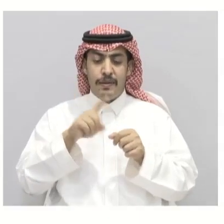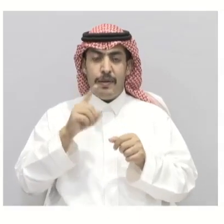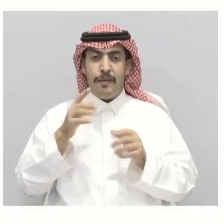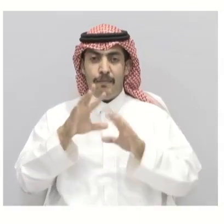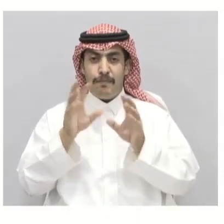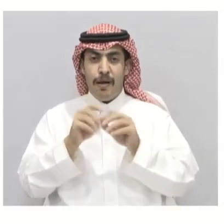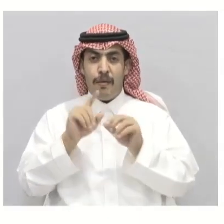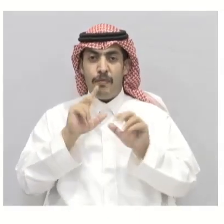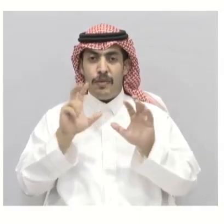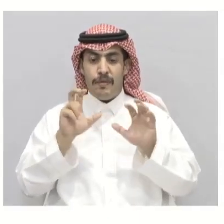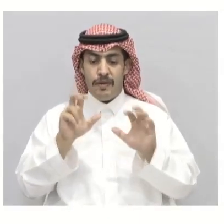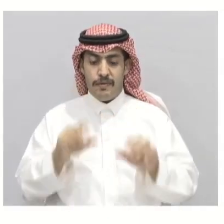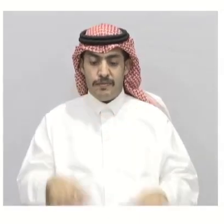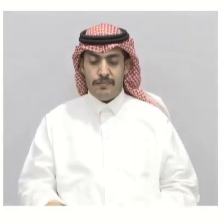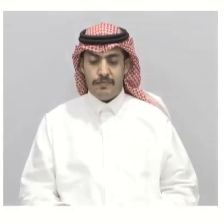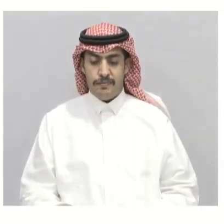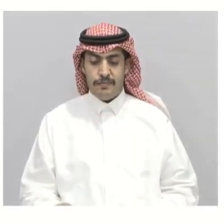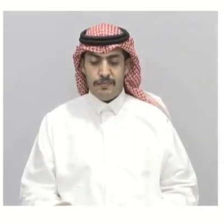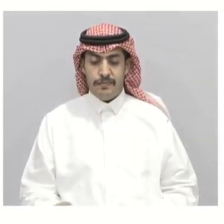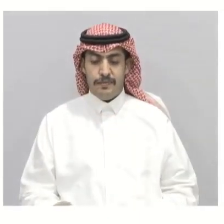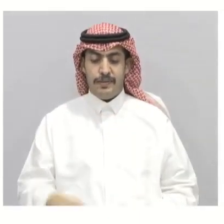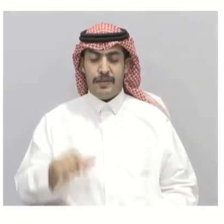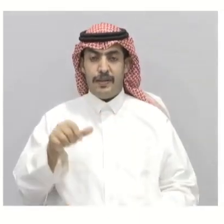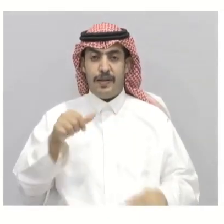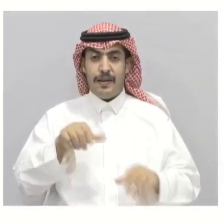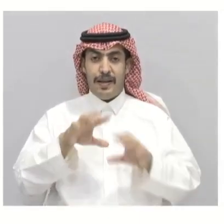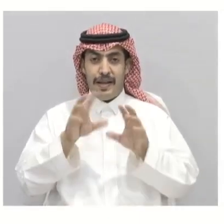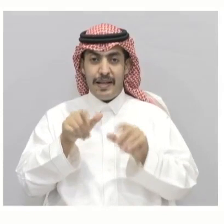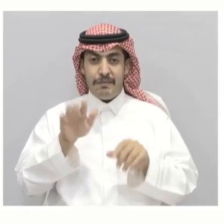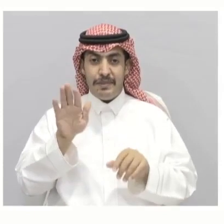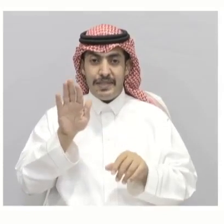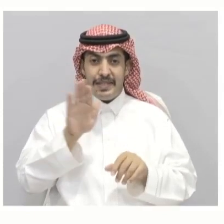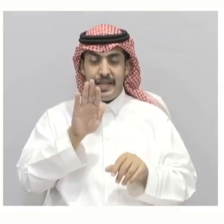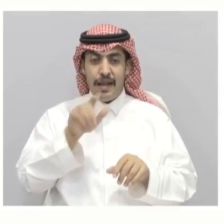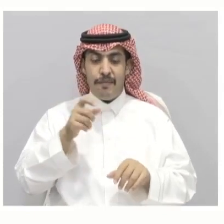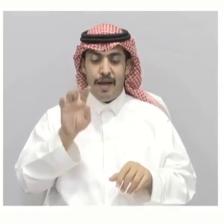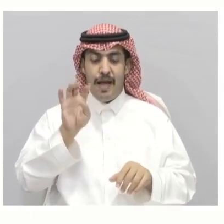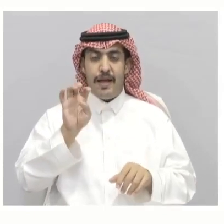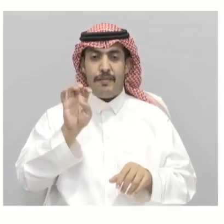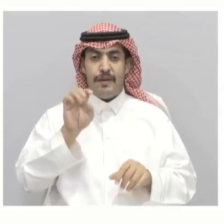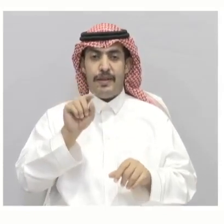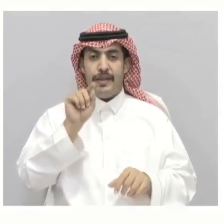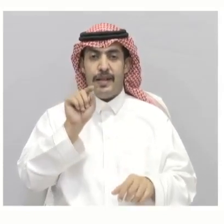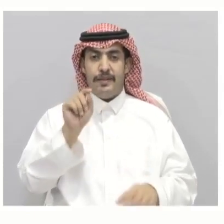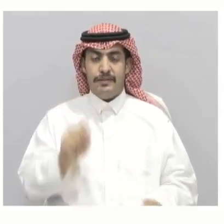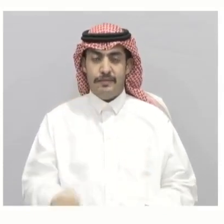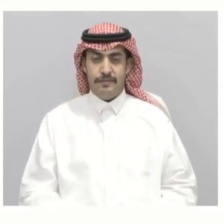180 اذا بهذا ساقول ان قياسها 40 درجه